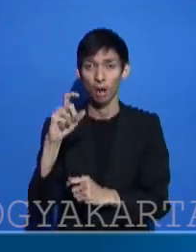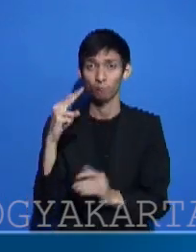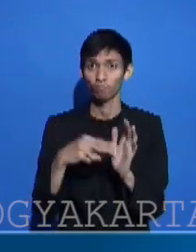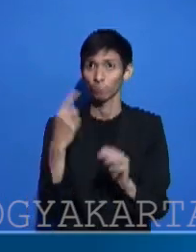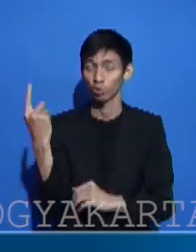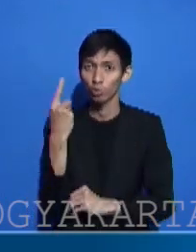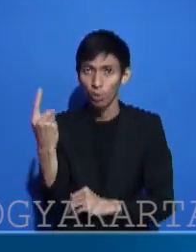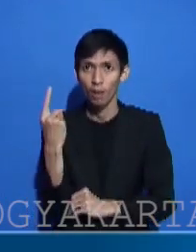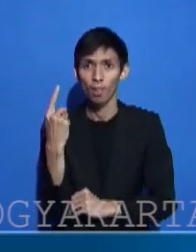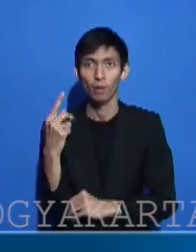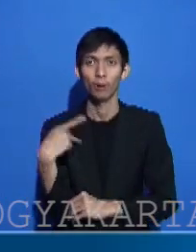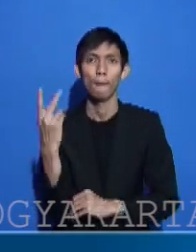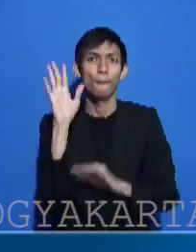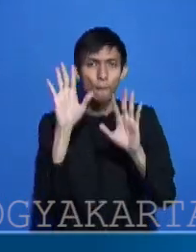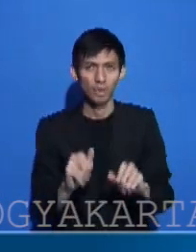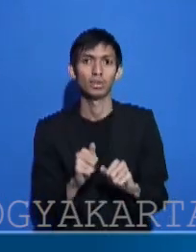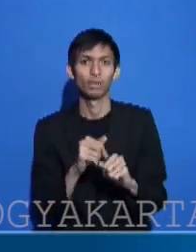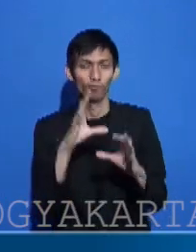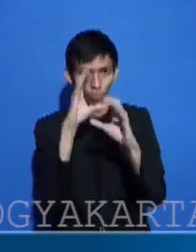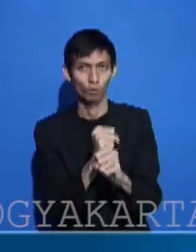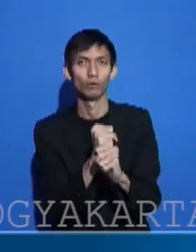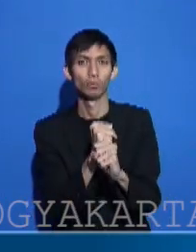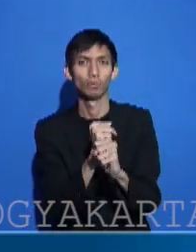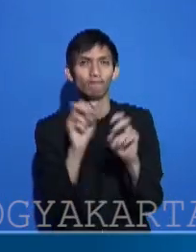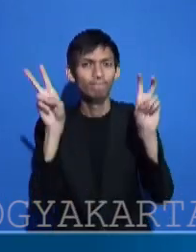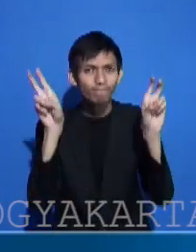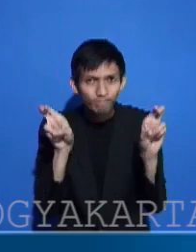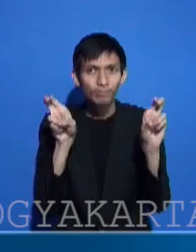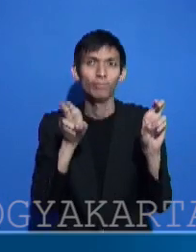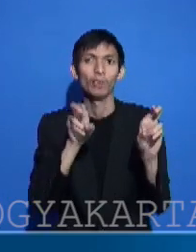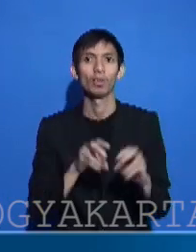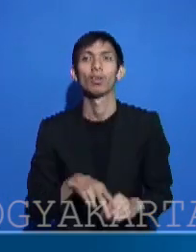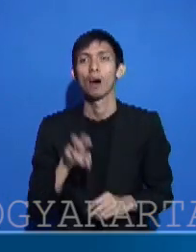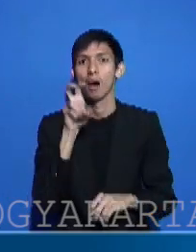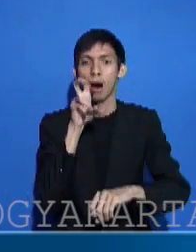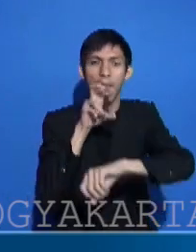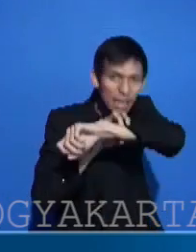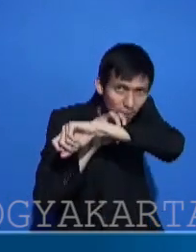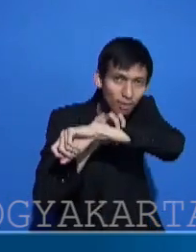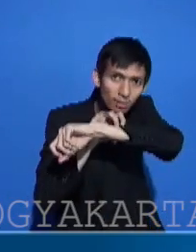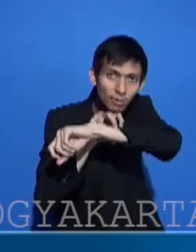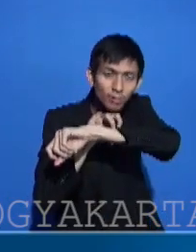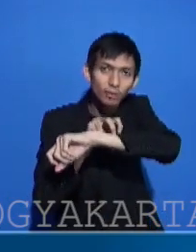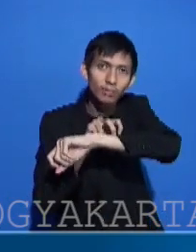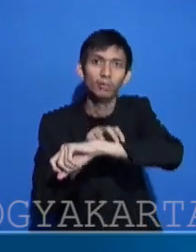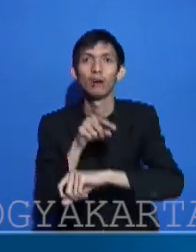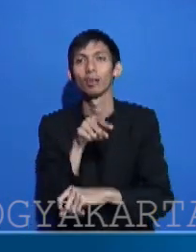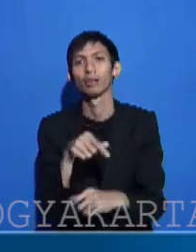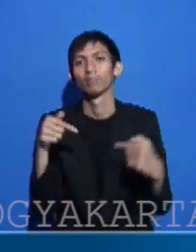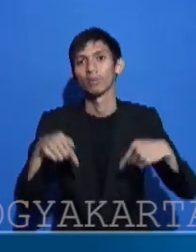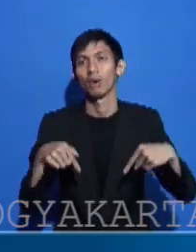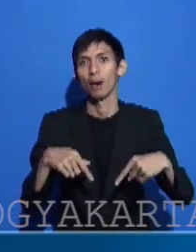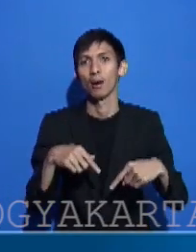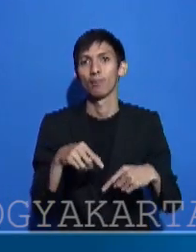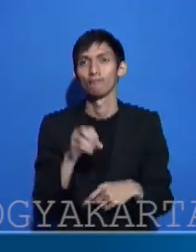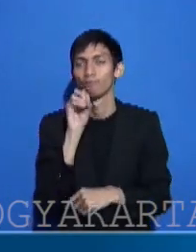sedang konsentrasi juga dengan isu rabies, sehingga inilah hal-hal yang saya sampaikan tadi